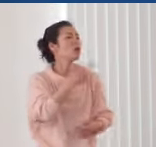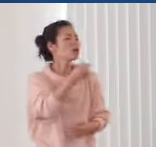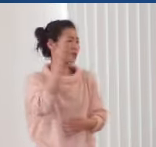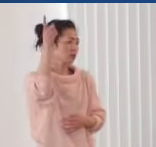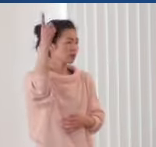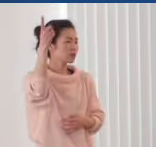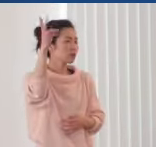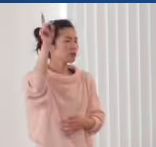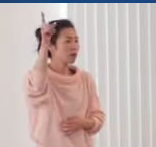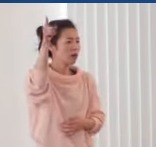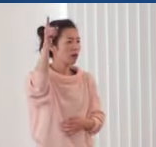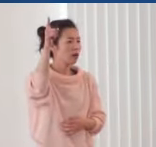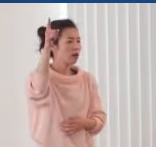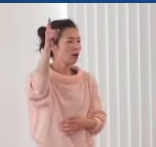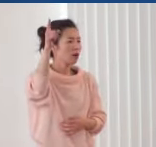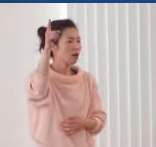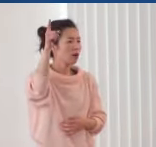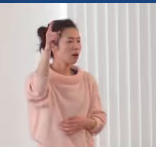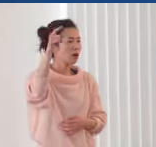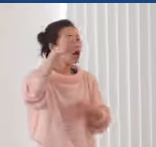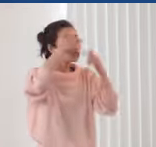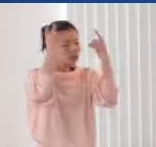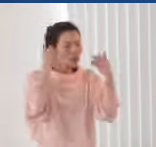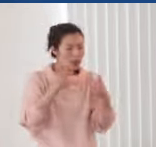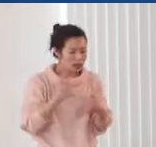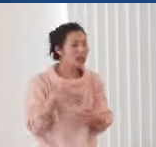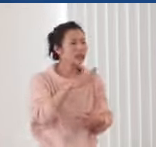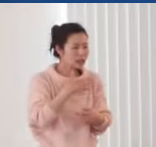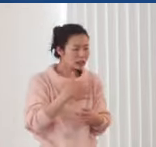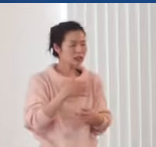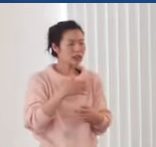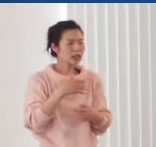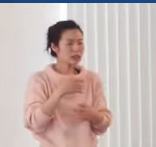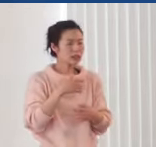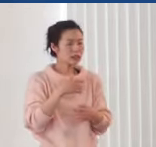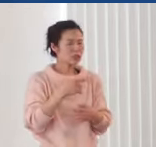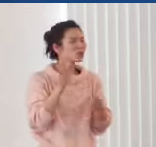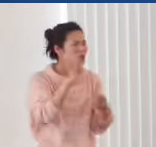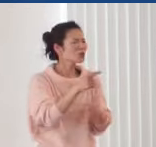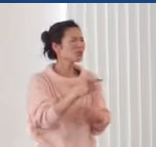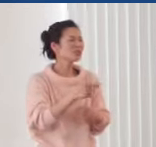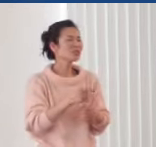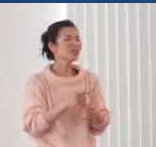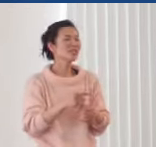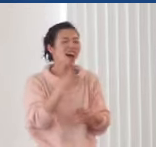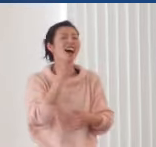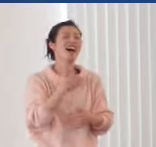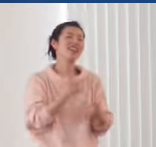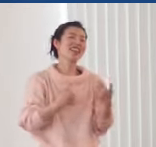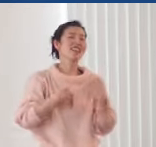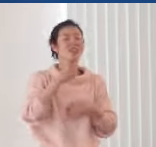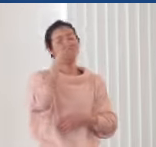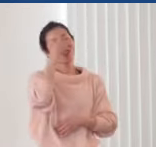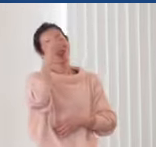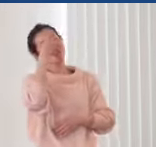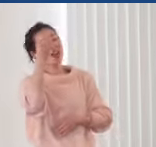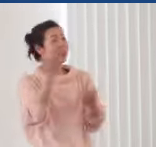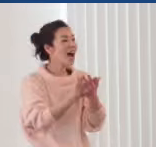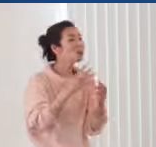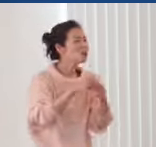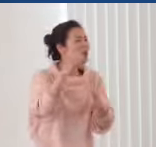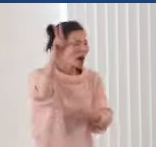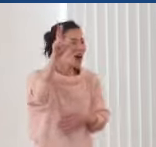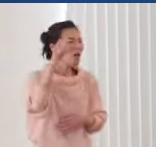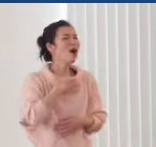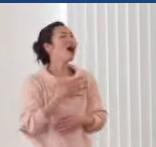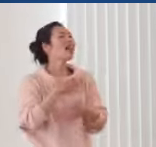一方神様はどうかというと、初めから終わりね、全てのことをご存知であって全てのことのできる神様ですから、その中